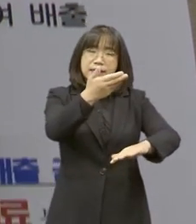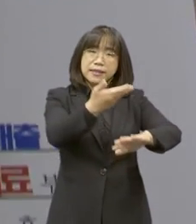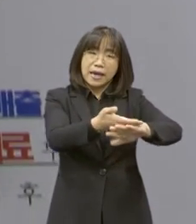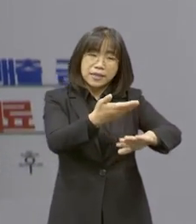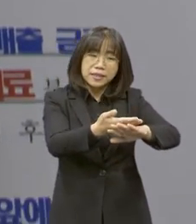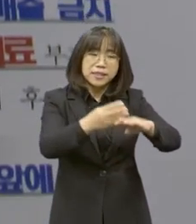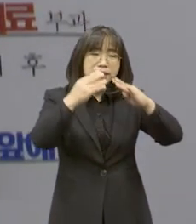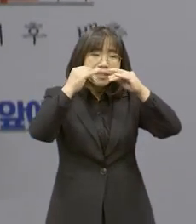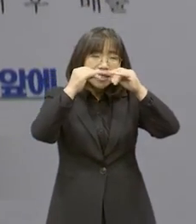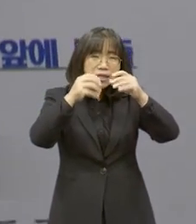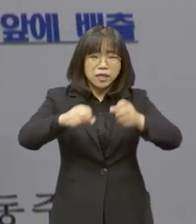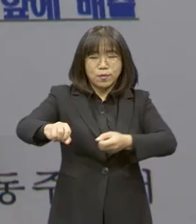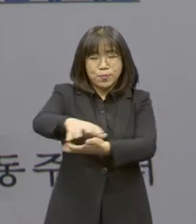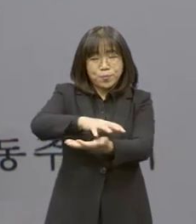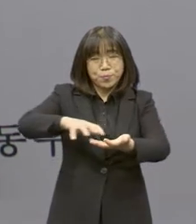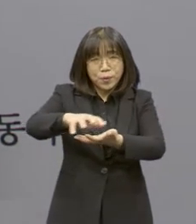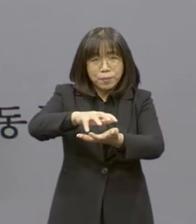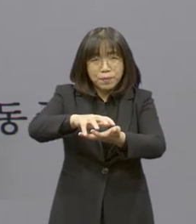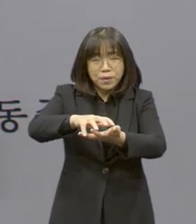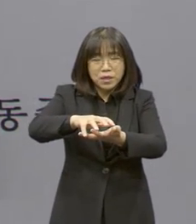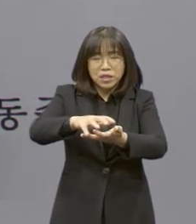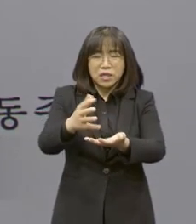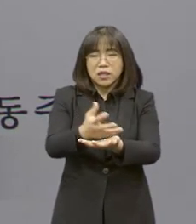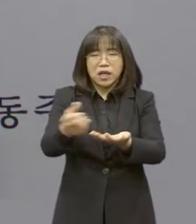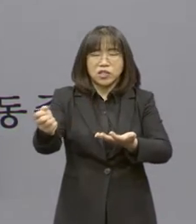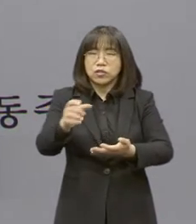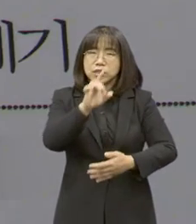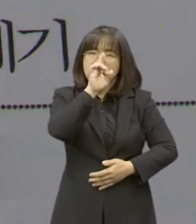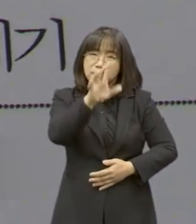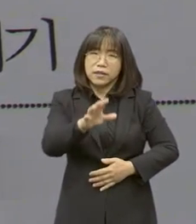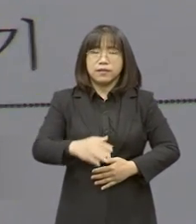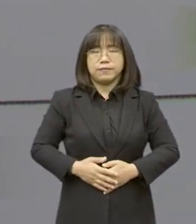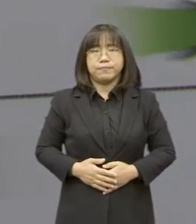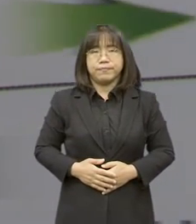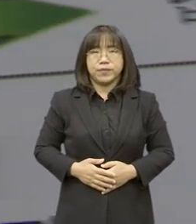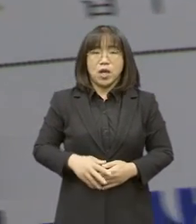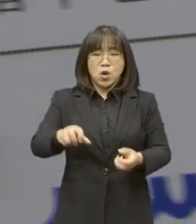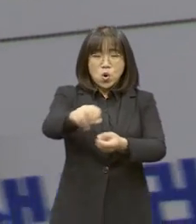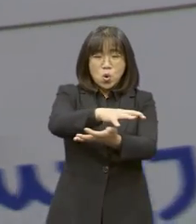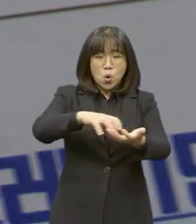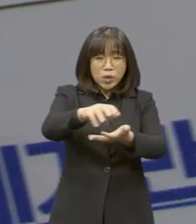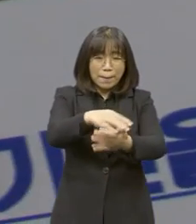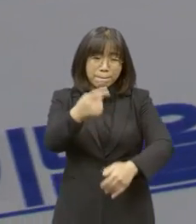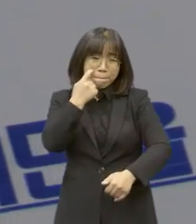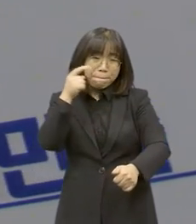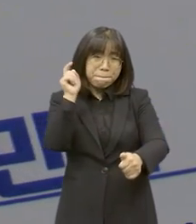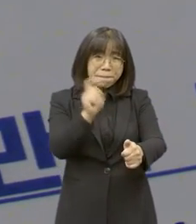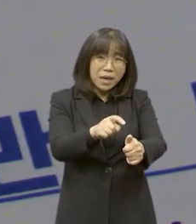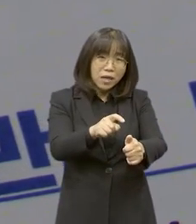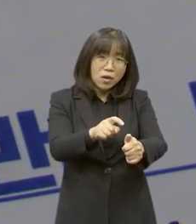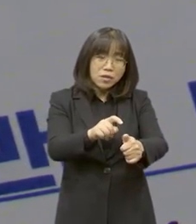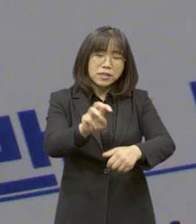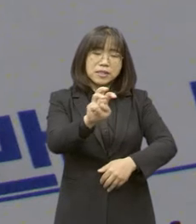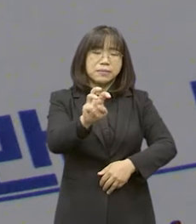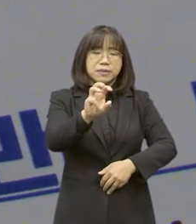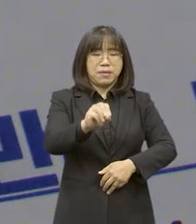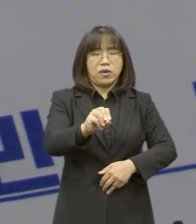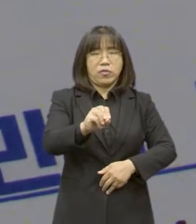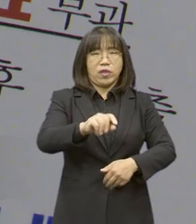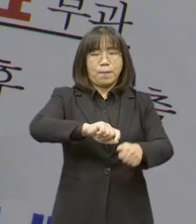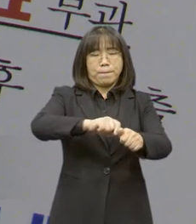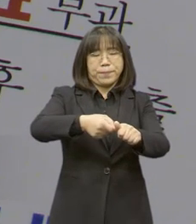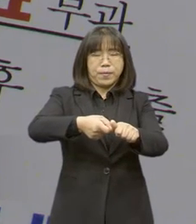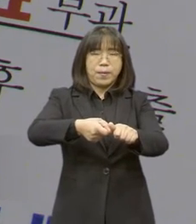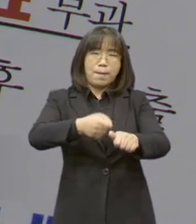음식물 세력이나 일반 쓰레기 가 섞여 있는 경우에는 수가 하지 않으며 호나 배출로 적발될 경우 최대 30만원 이하의